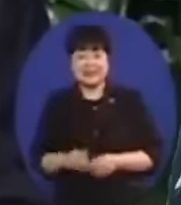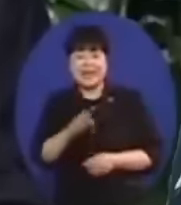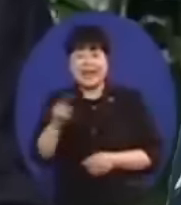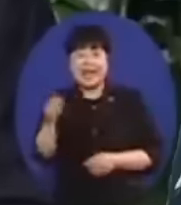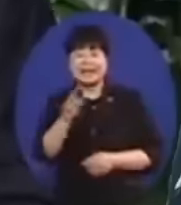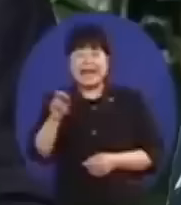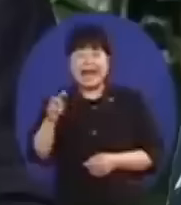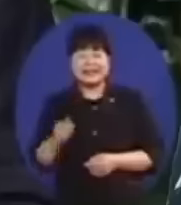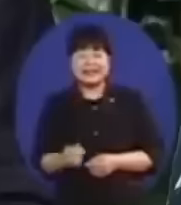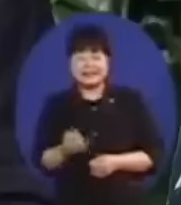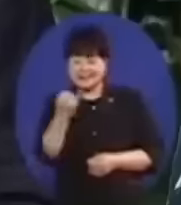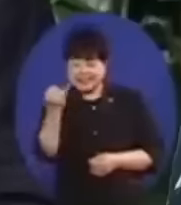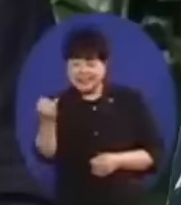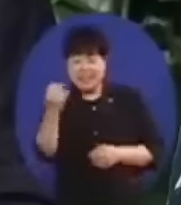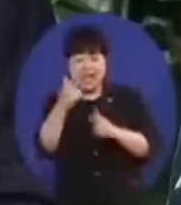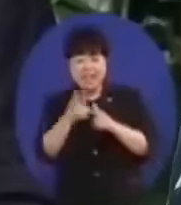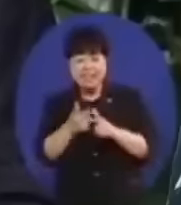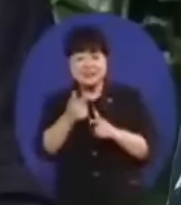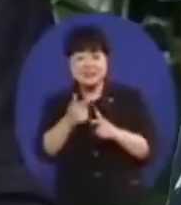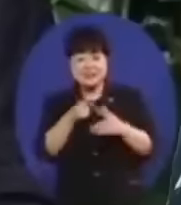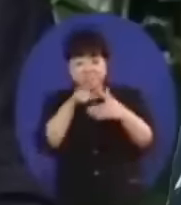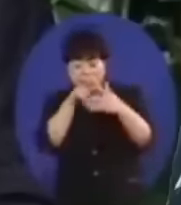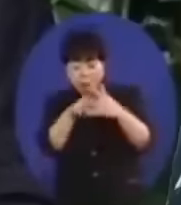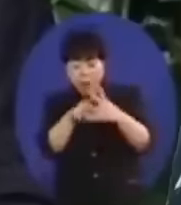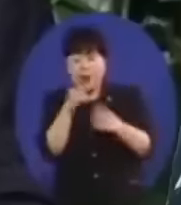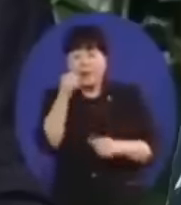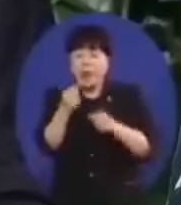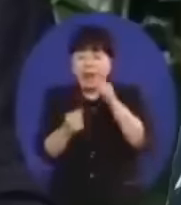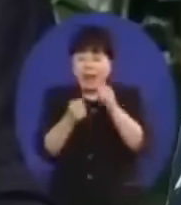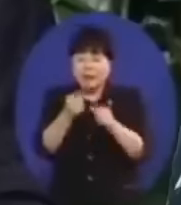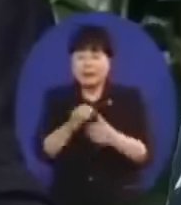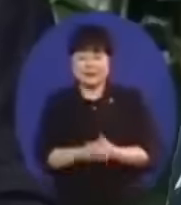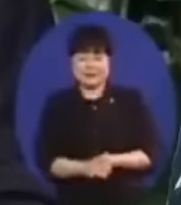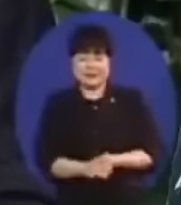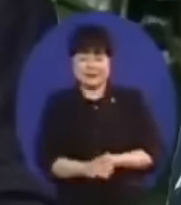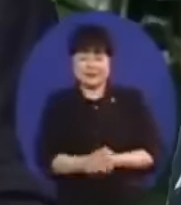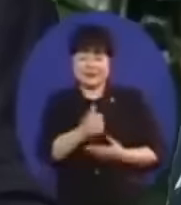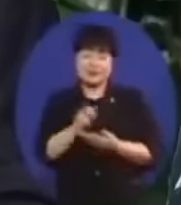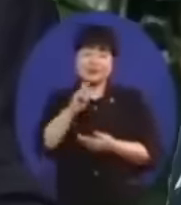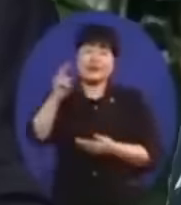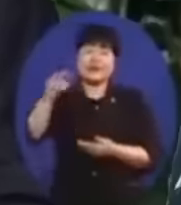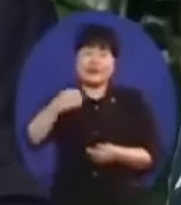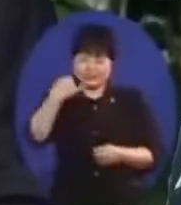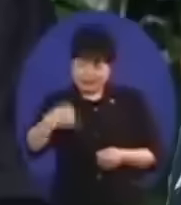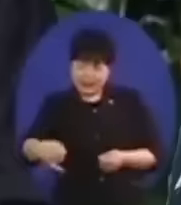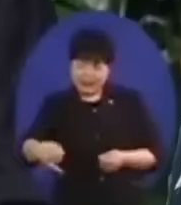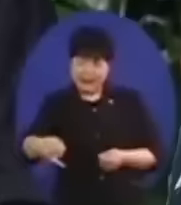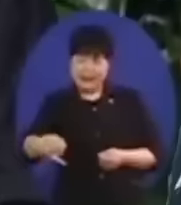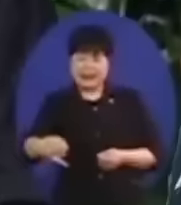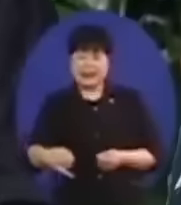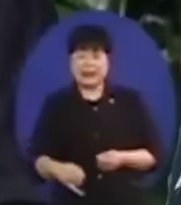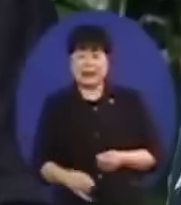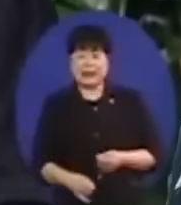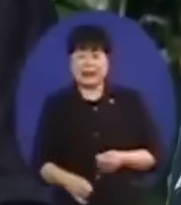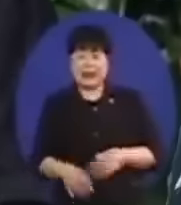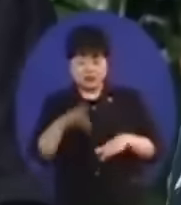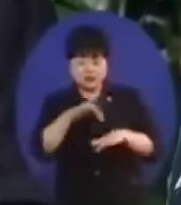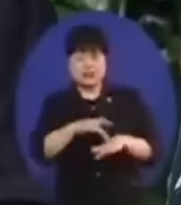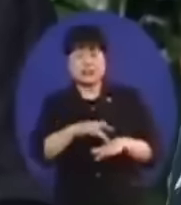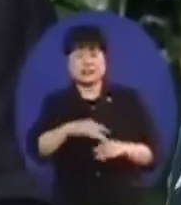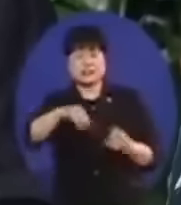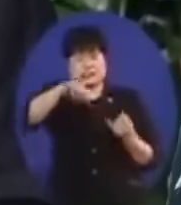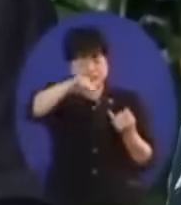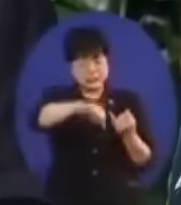여자 한 사람이 예수인 것을 알고 뛰어와서 주여 내 딸이 흉악하게 귀신